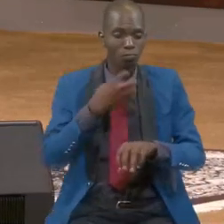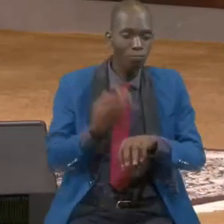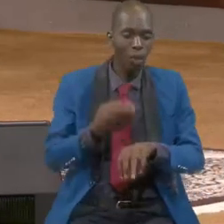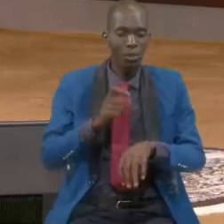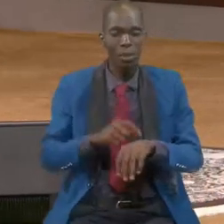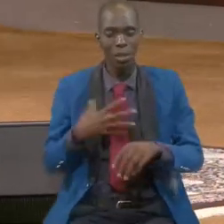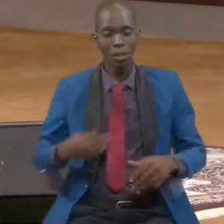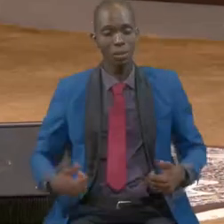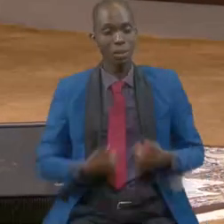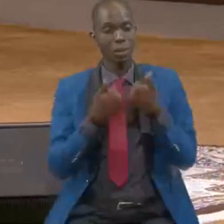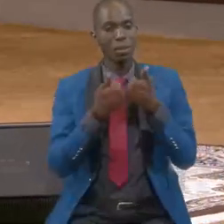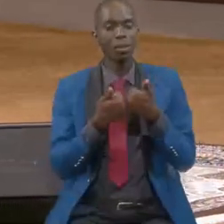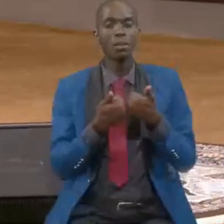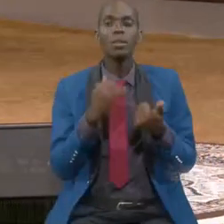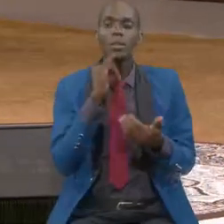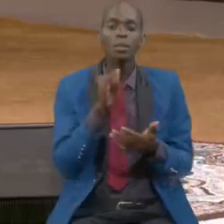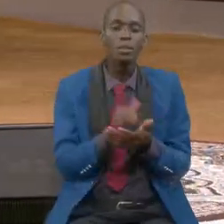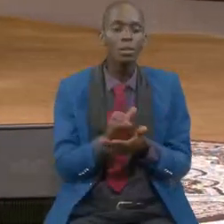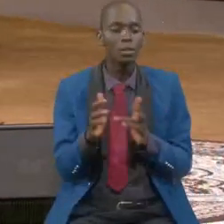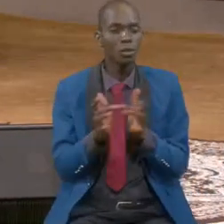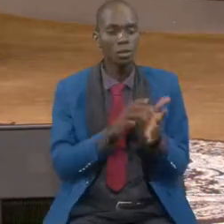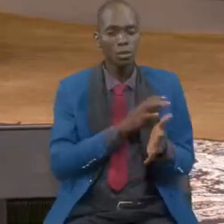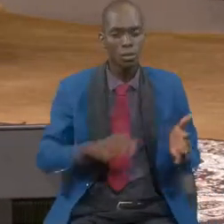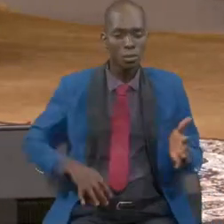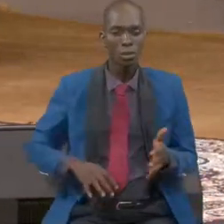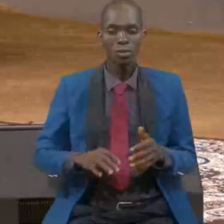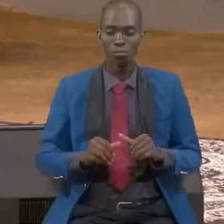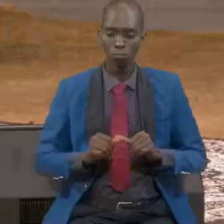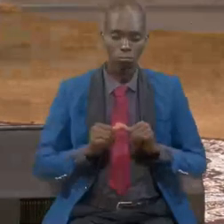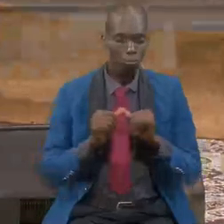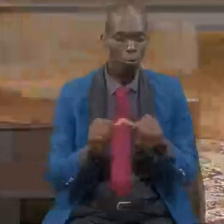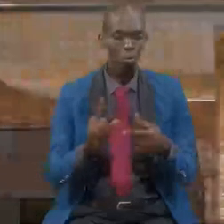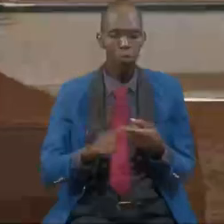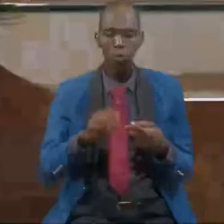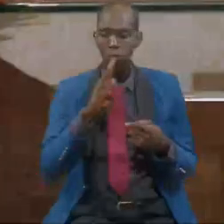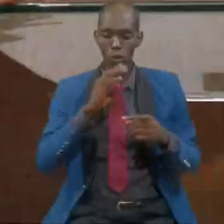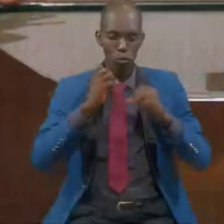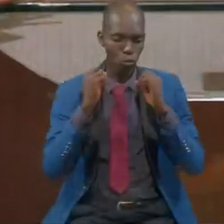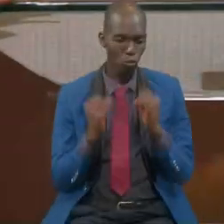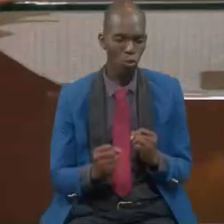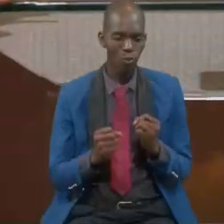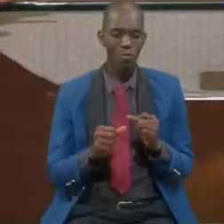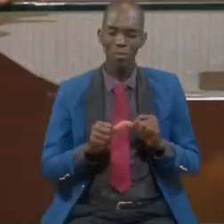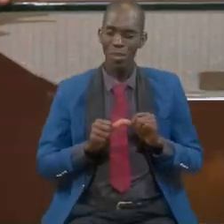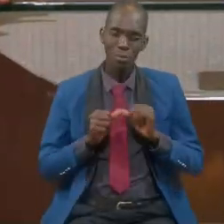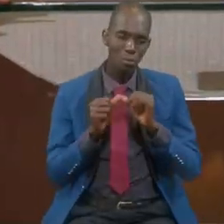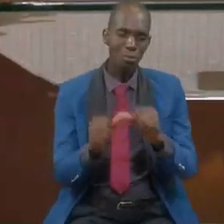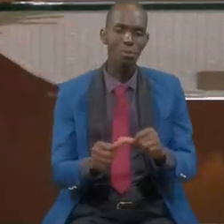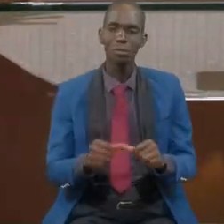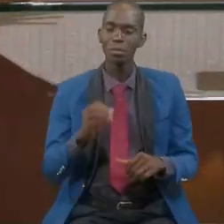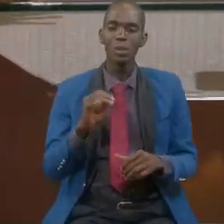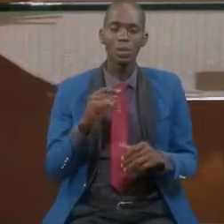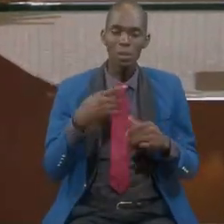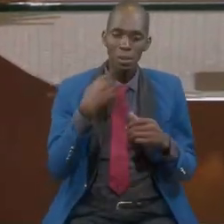ces temps difficiles, comme Jésus-Christ est demeuré ferme, il est devenu stable, que voici là où je